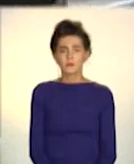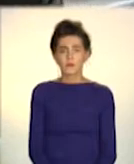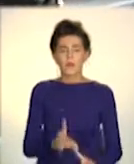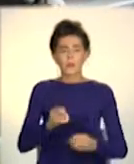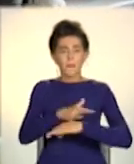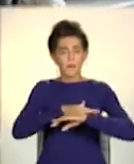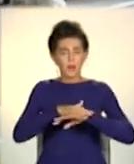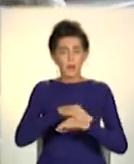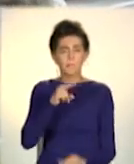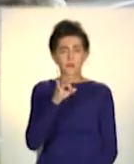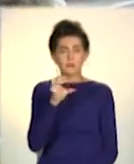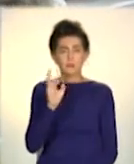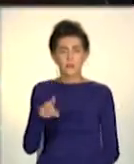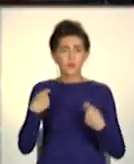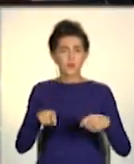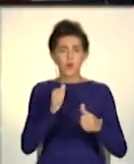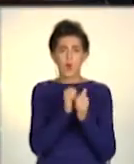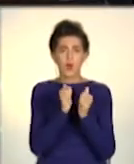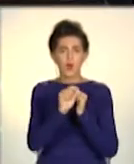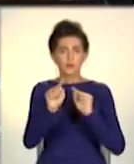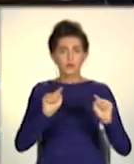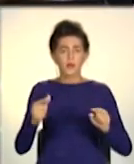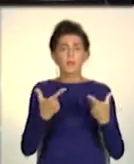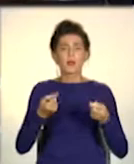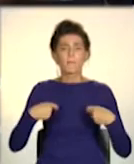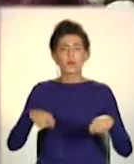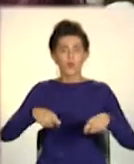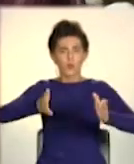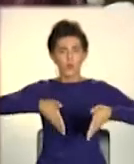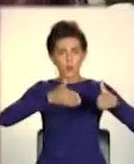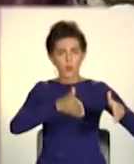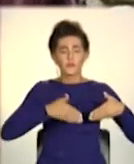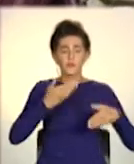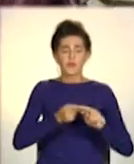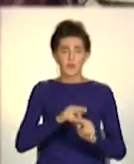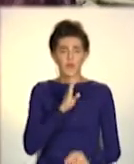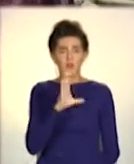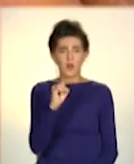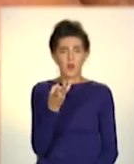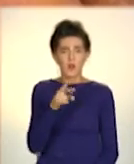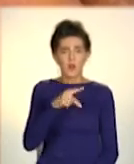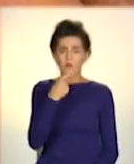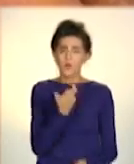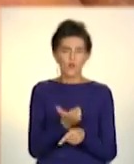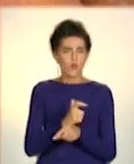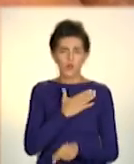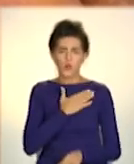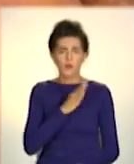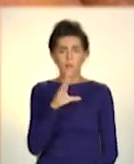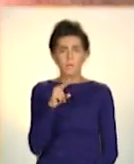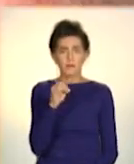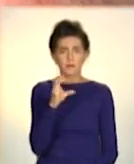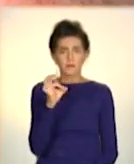На ринку персики майже на кожному з прилавків, де торгують городиною. Пані Валентина обожнює цей фрукт, тому вдома вирощує декілька